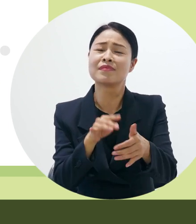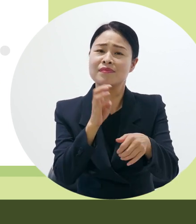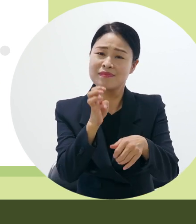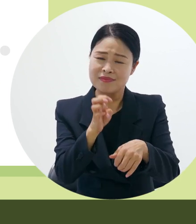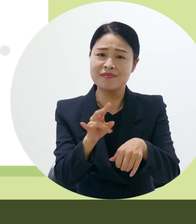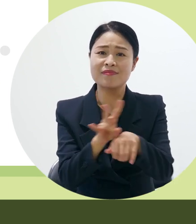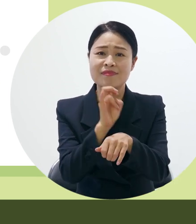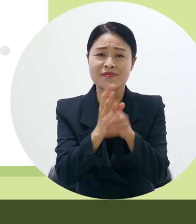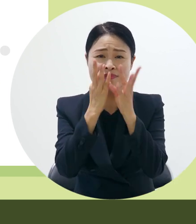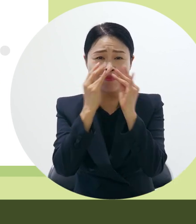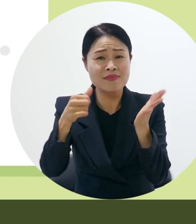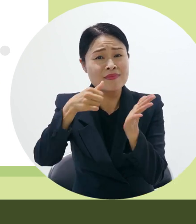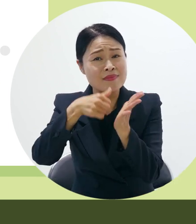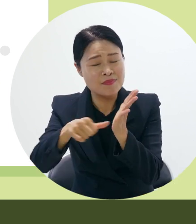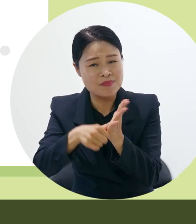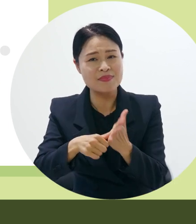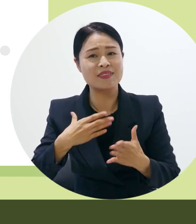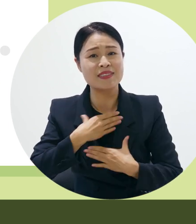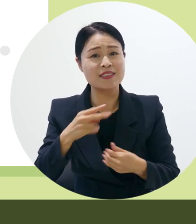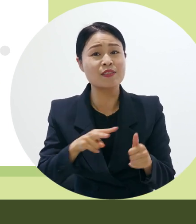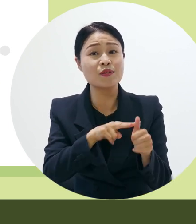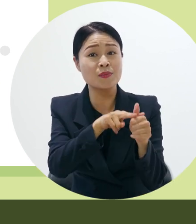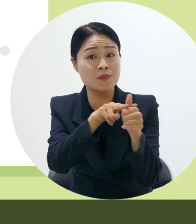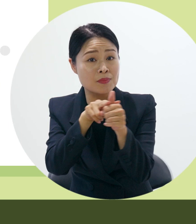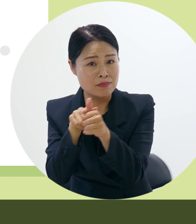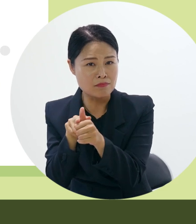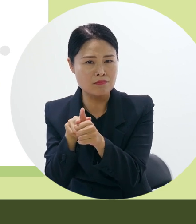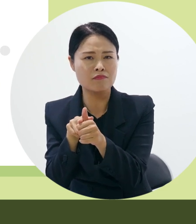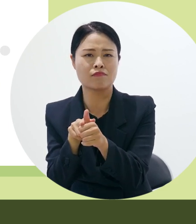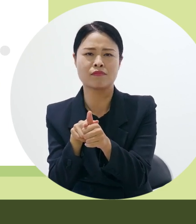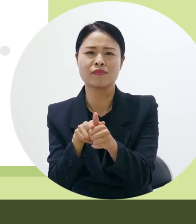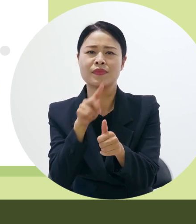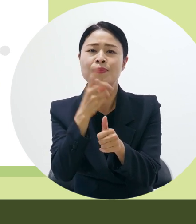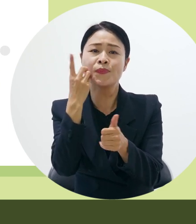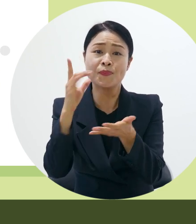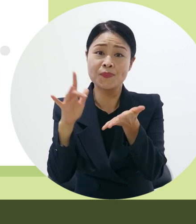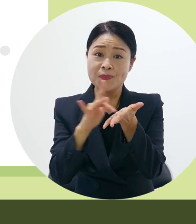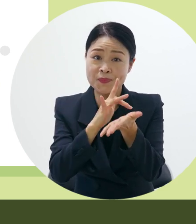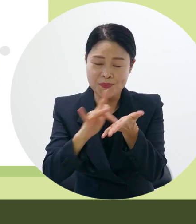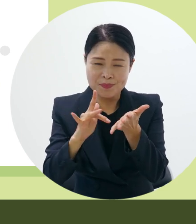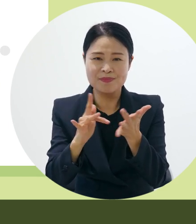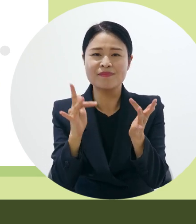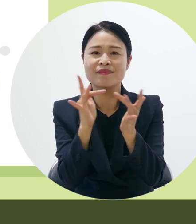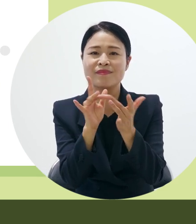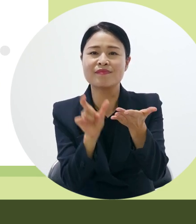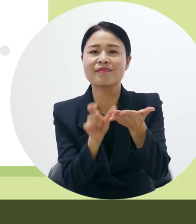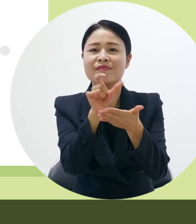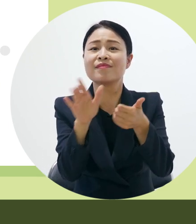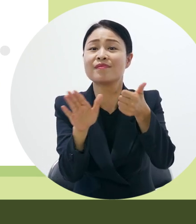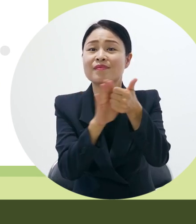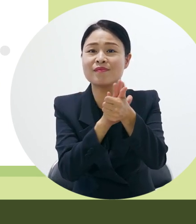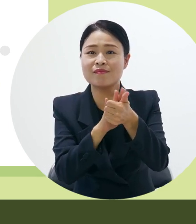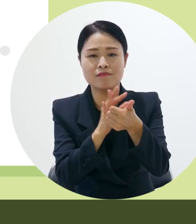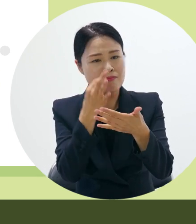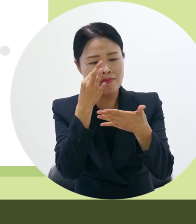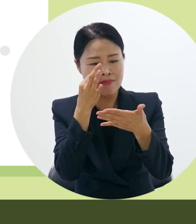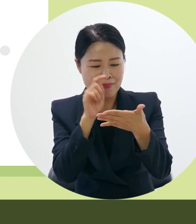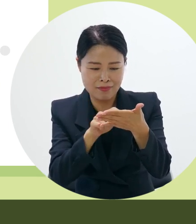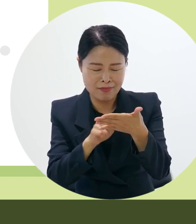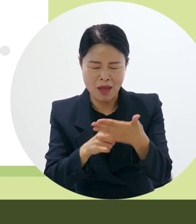지나치기 쉬운 의약외품 안전 정보. 이제 의약외품 모바일 간편 검색 서비스로